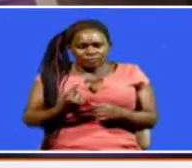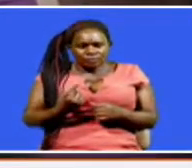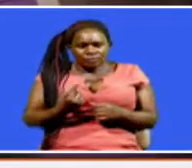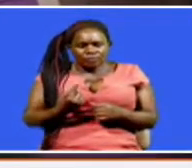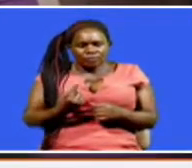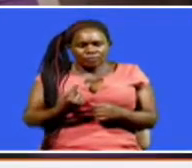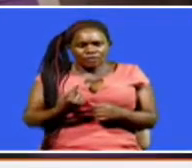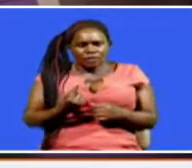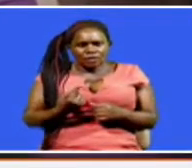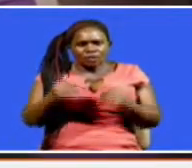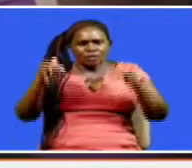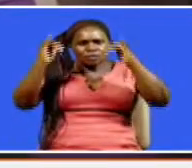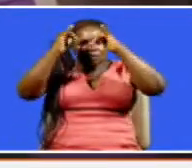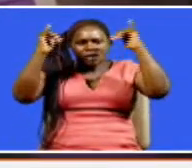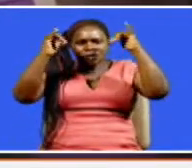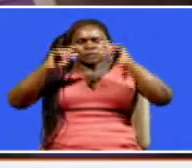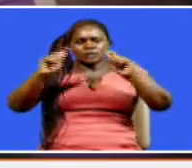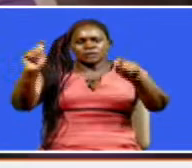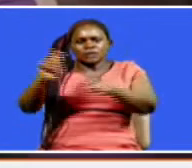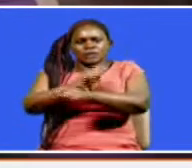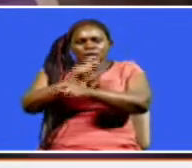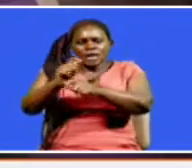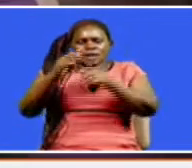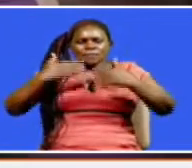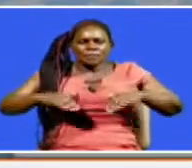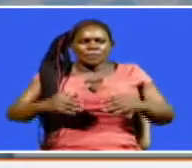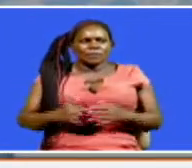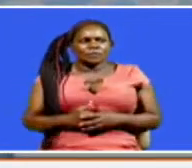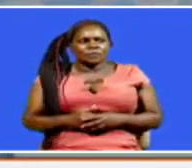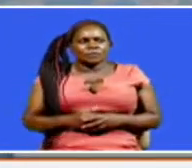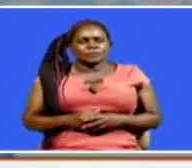the refugee camp to train youth from the refugee camp.